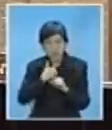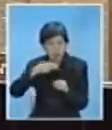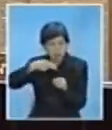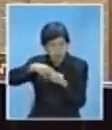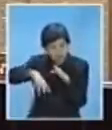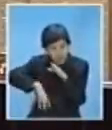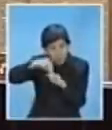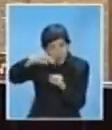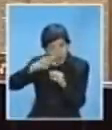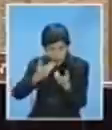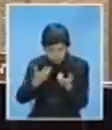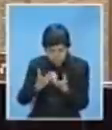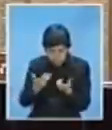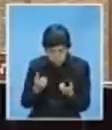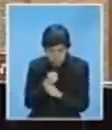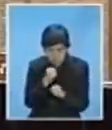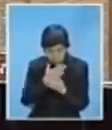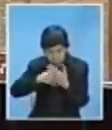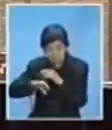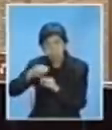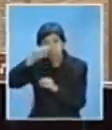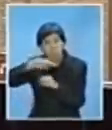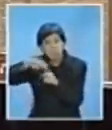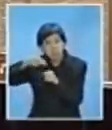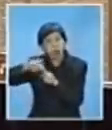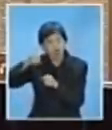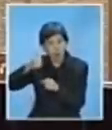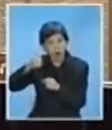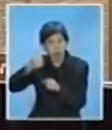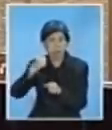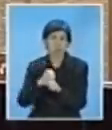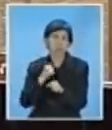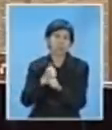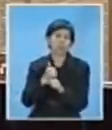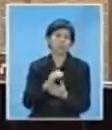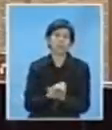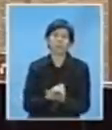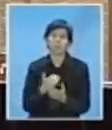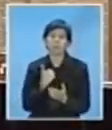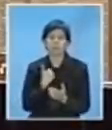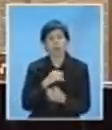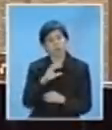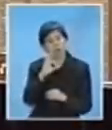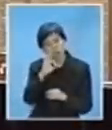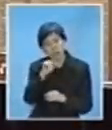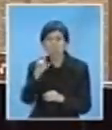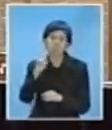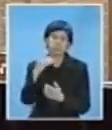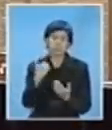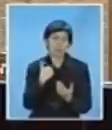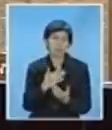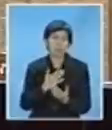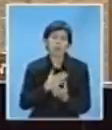แล้วทำการแยกแก๊สเอาไปทำปฏิกิริยาเคมีแล้วเนี่ยเราได้ผลตอบแทน 9-20 เท่าเลยนะครับท่าน